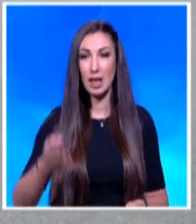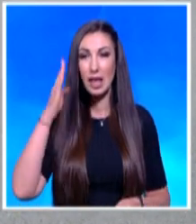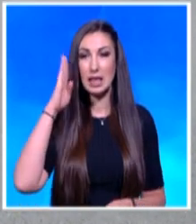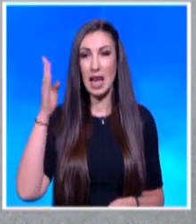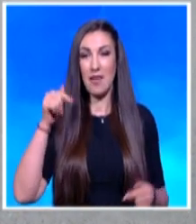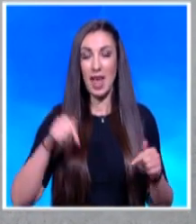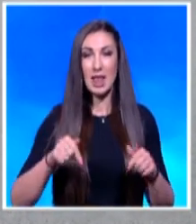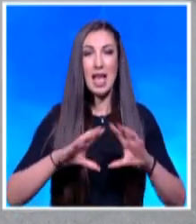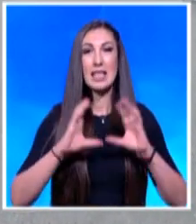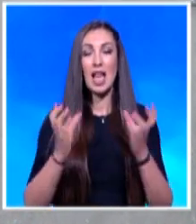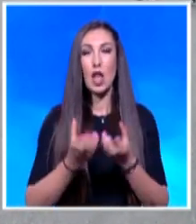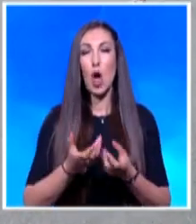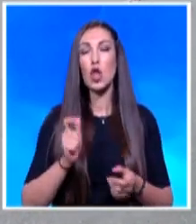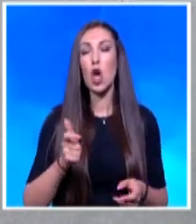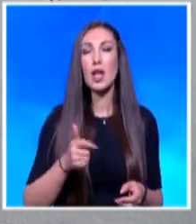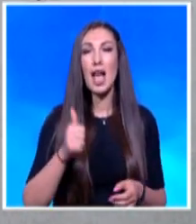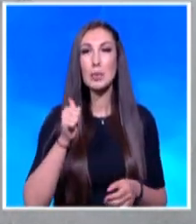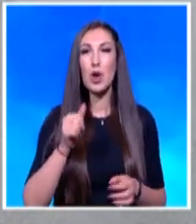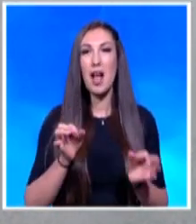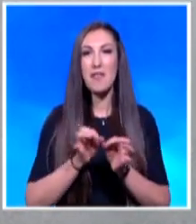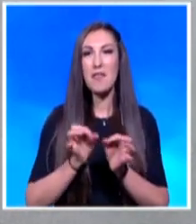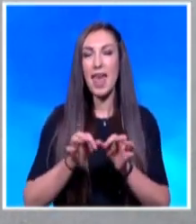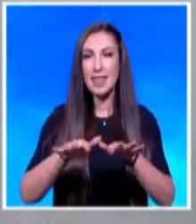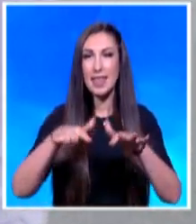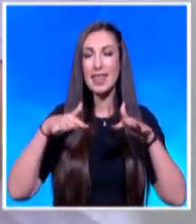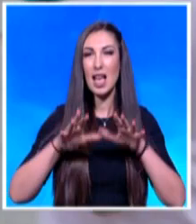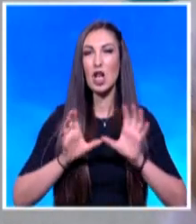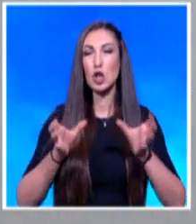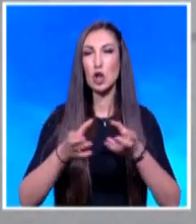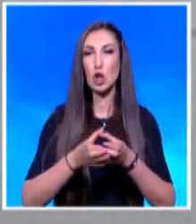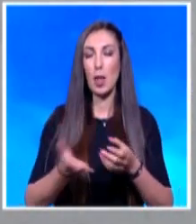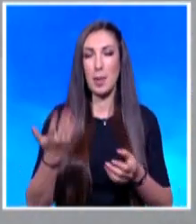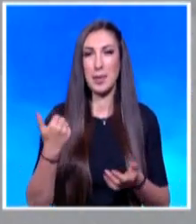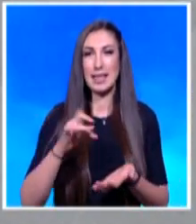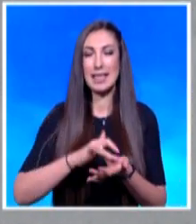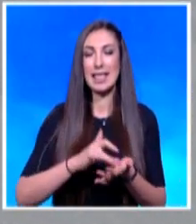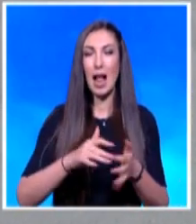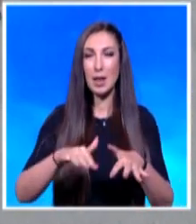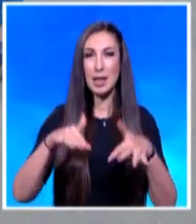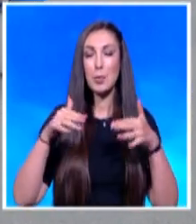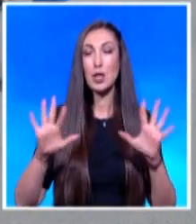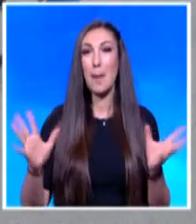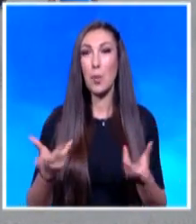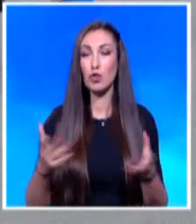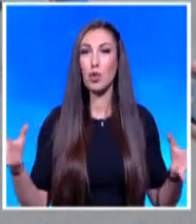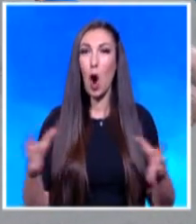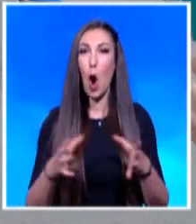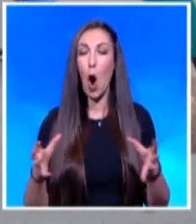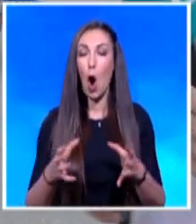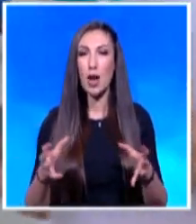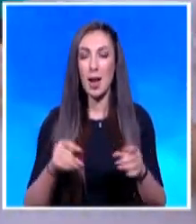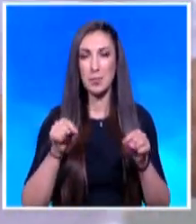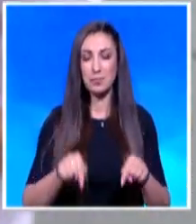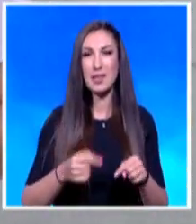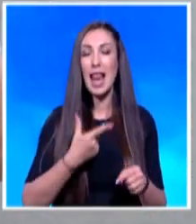Здравейте от стадион Георги Аспарухов. Фен-зоната пред централната трибуна. Започват да се събират хора. Левски